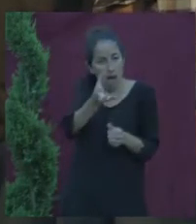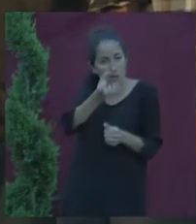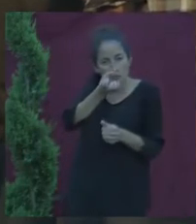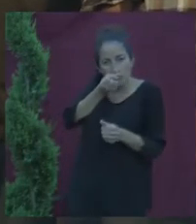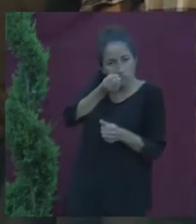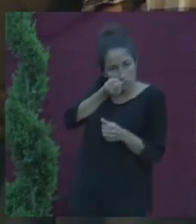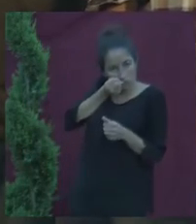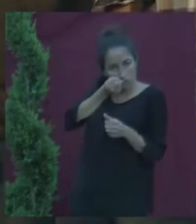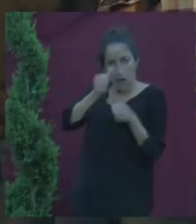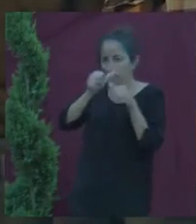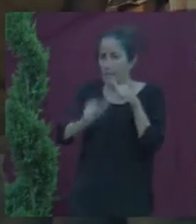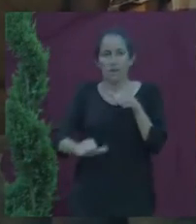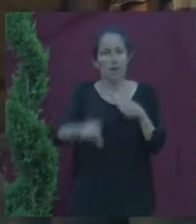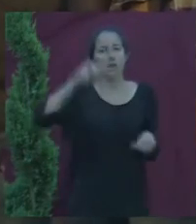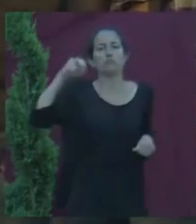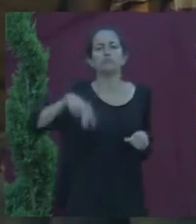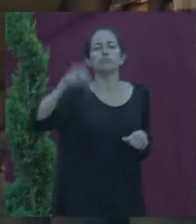estricte, camines